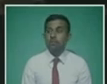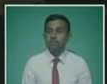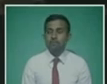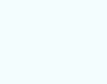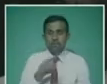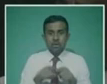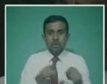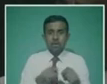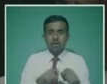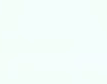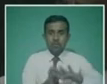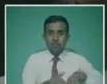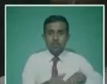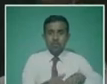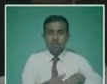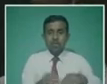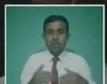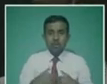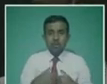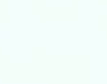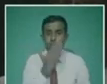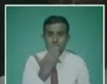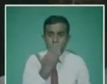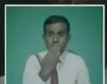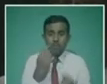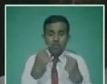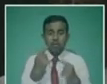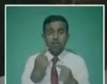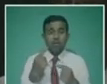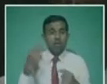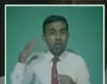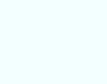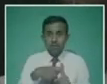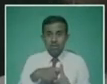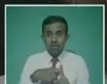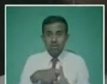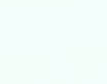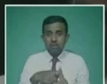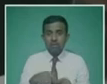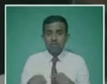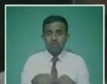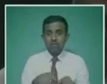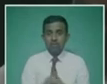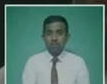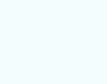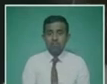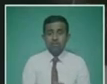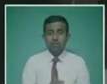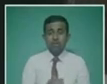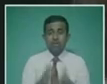ඉඳගන්න මන්ත්‍රීතුමා අලි අතහැරලා දාලා අපි කතා කරලා තියෙනවා වල්ලුරා මීහරක කලවැද්ද ඒ වගේම